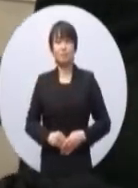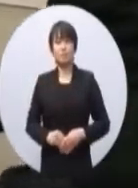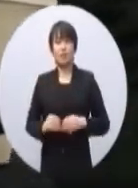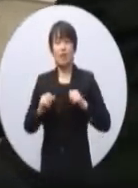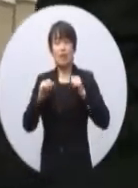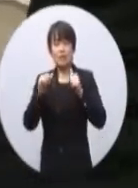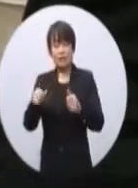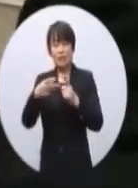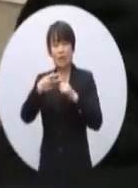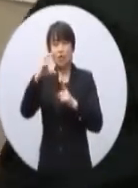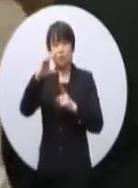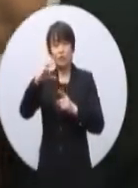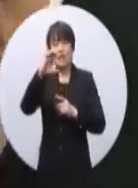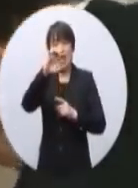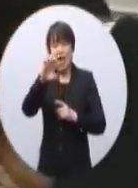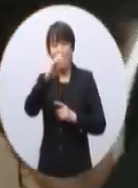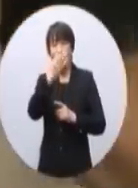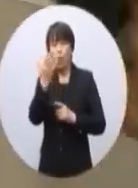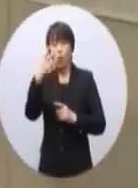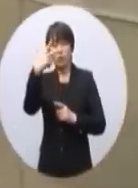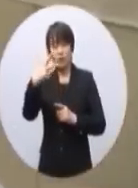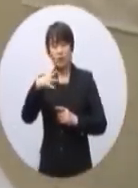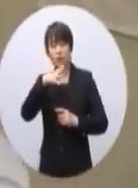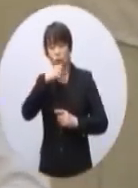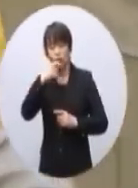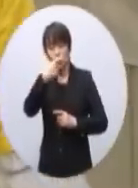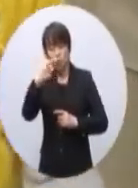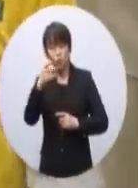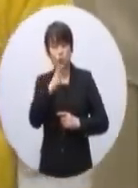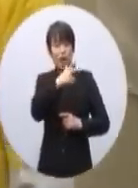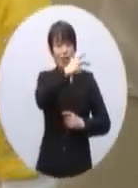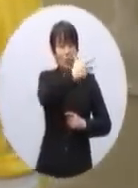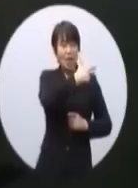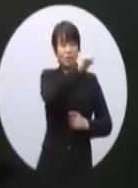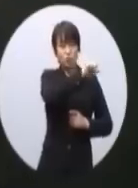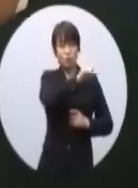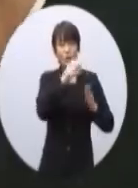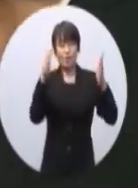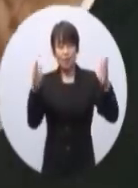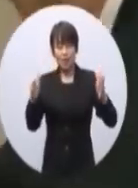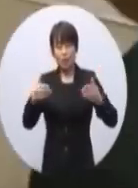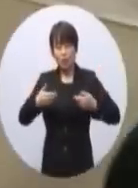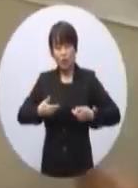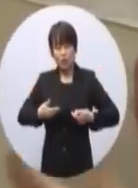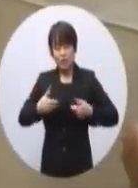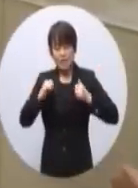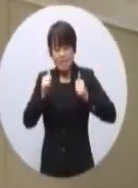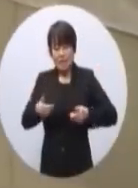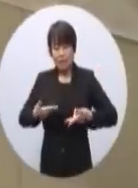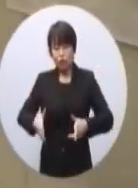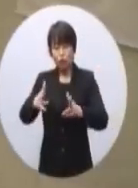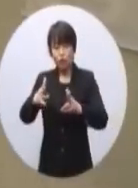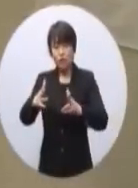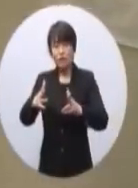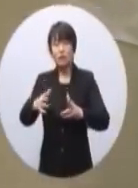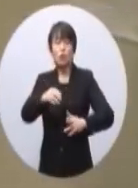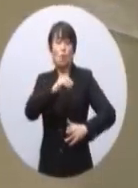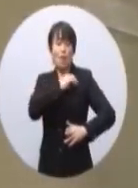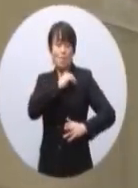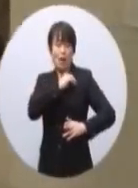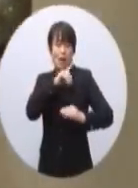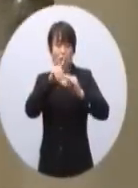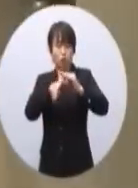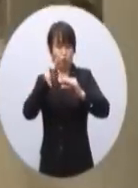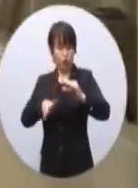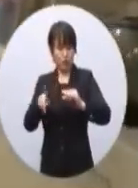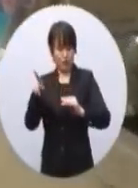茅ヶ崎 FC 烏帽子は60歳から75歳までの茅ヶ崎市出身のメンバーが中心となって構成され